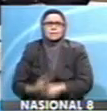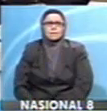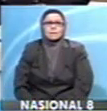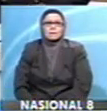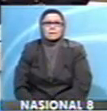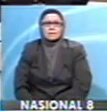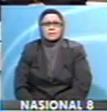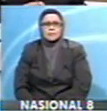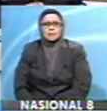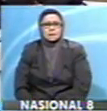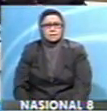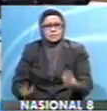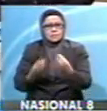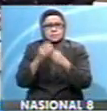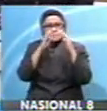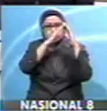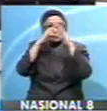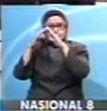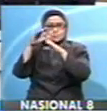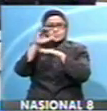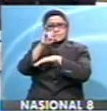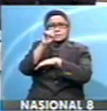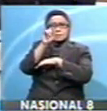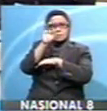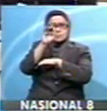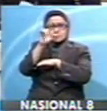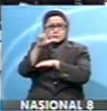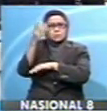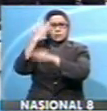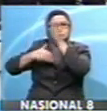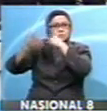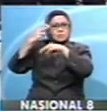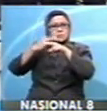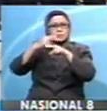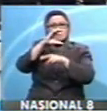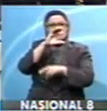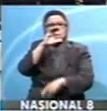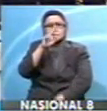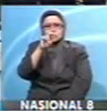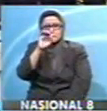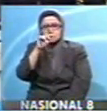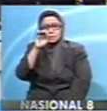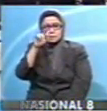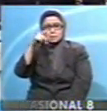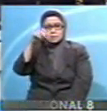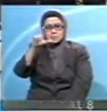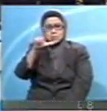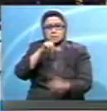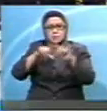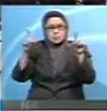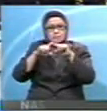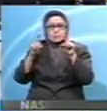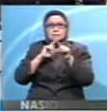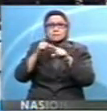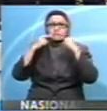World kota Istanbul dahulunya dikenali sebagai konstantinople terkenal bukan sahaja dari segi ketamadunannya tetapi keindahan alam